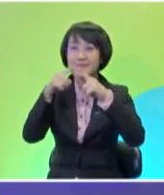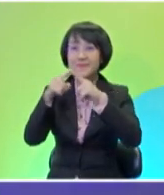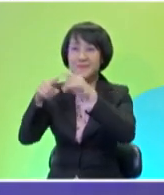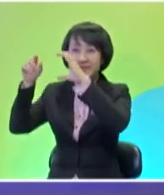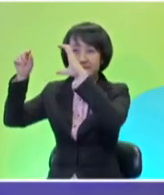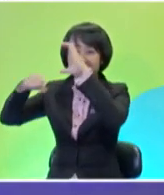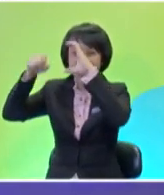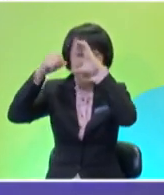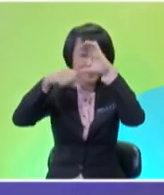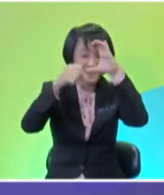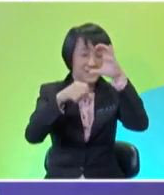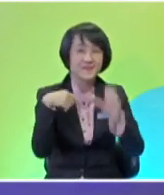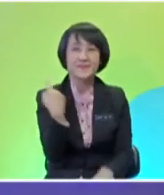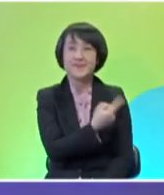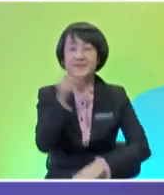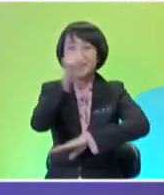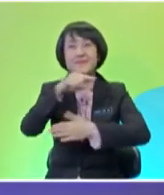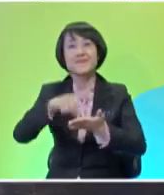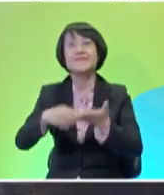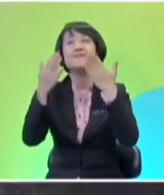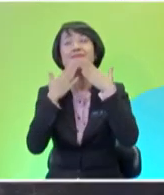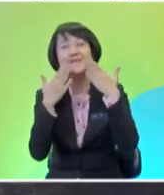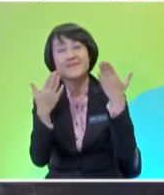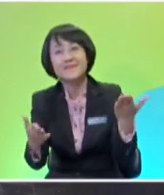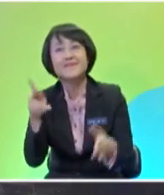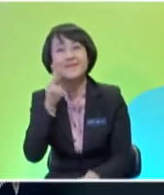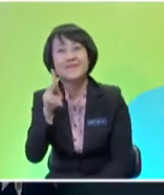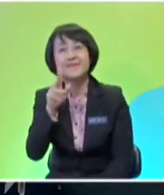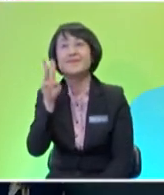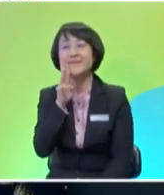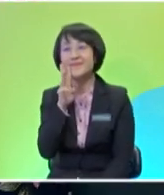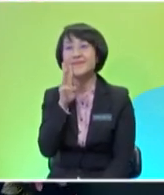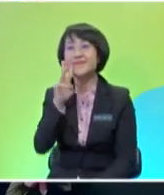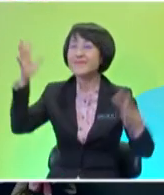hari ini Kak Wani Terima kasih Kak wany